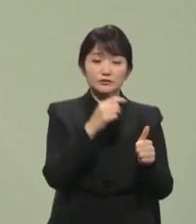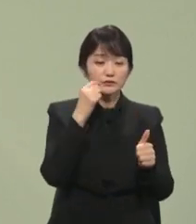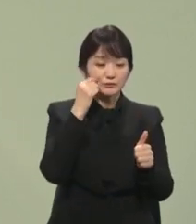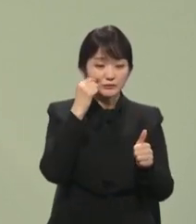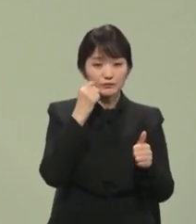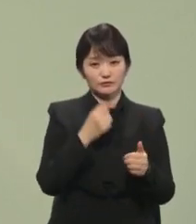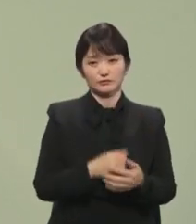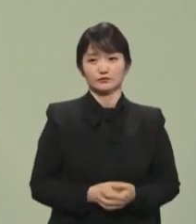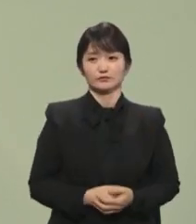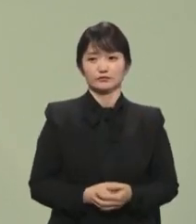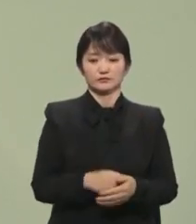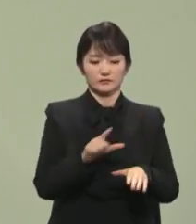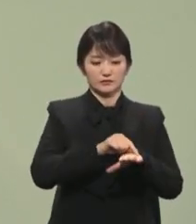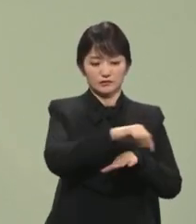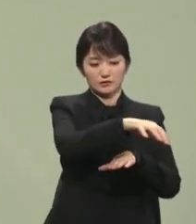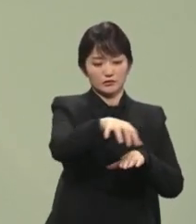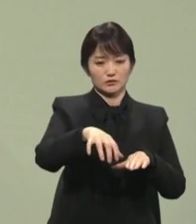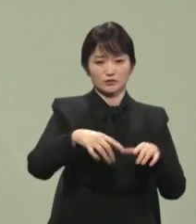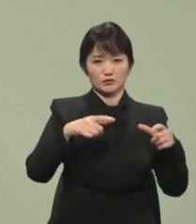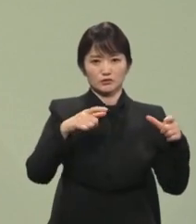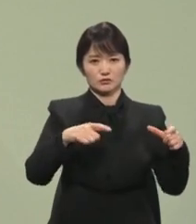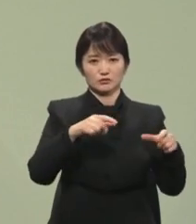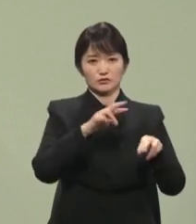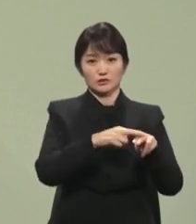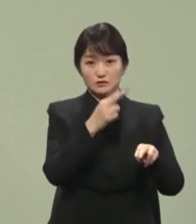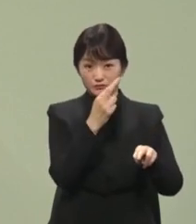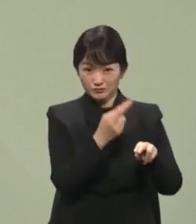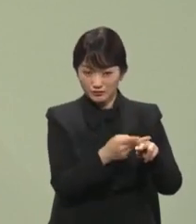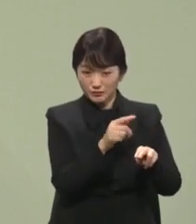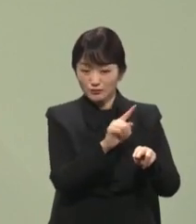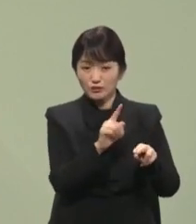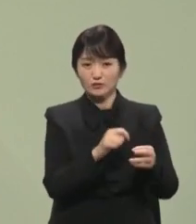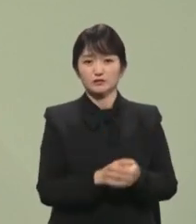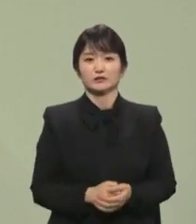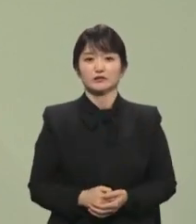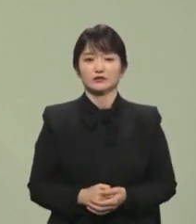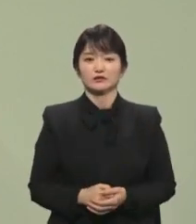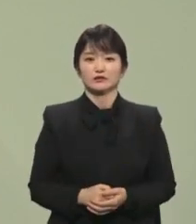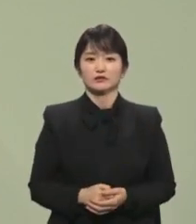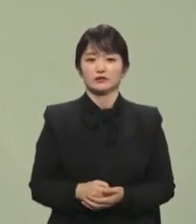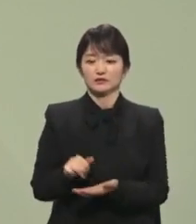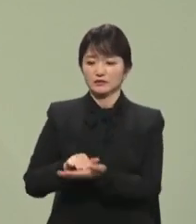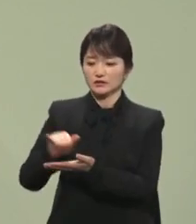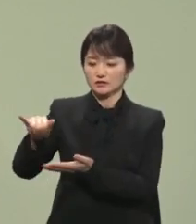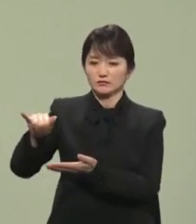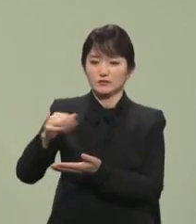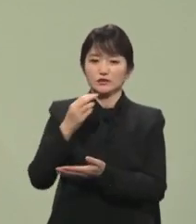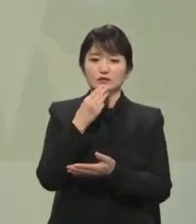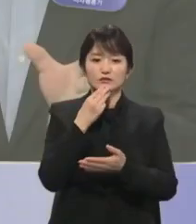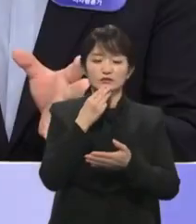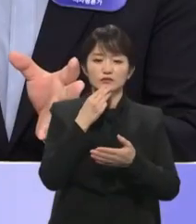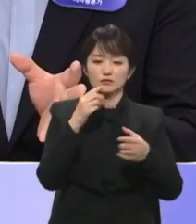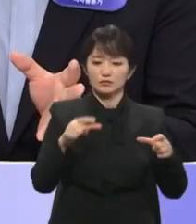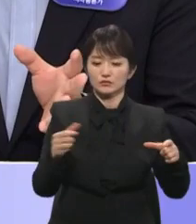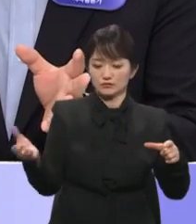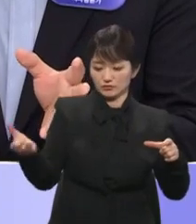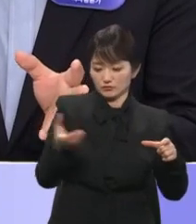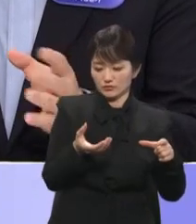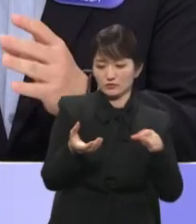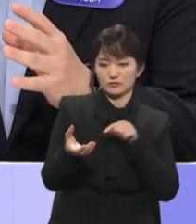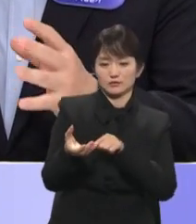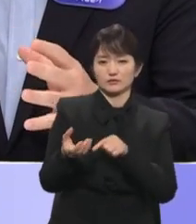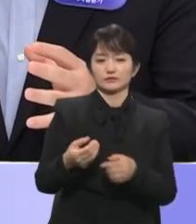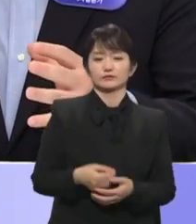들면은 아무리 지금 요새 뭐 김포를 서울시로 만들자라는 뭐이 접경 경이라고 하면 좀 그렇죠 서울시와 서울시 인근의 이제 경기도